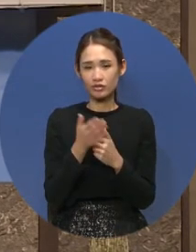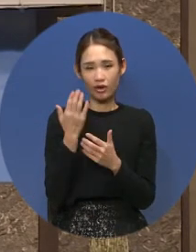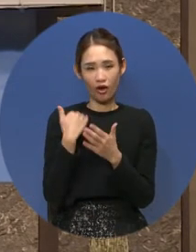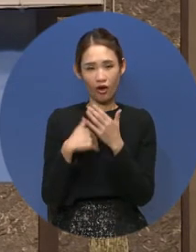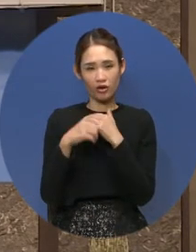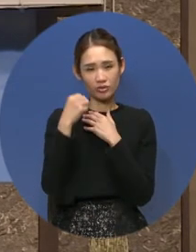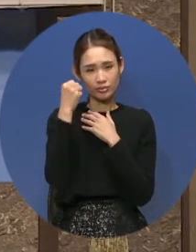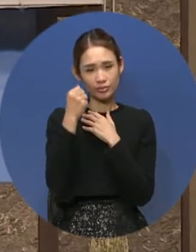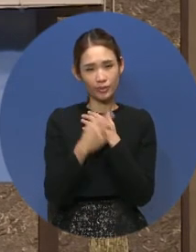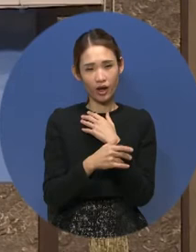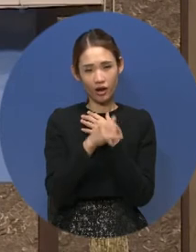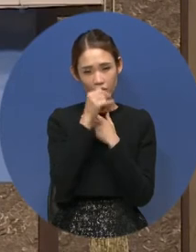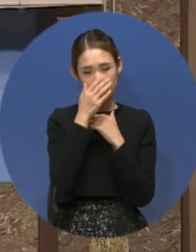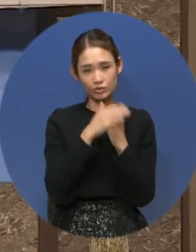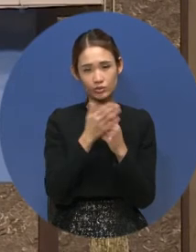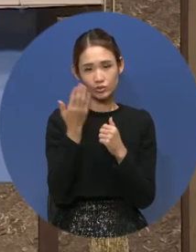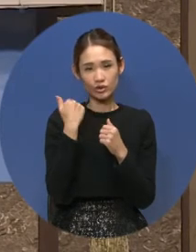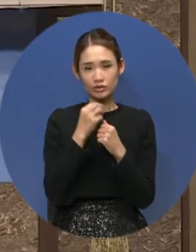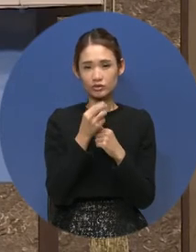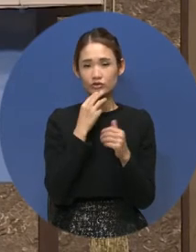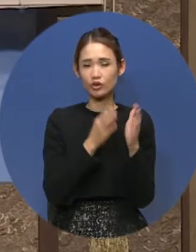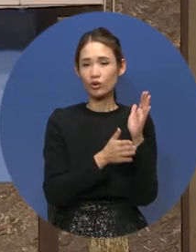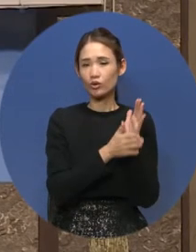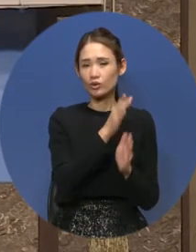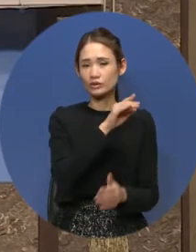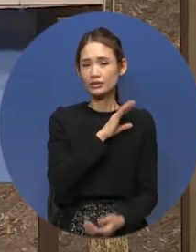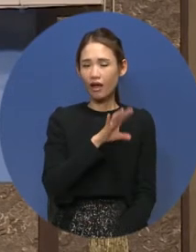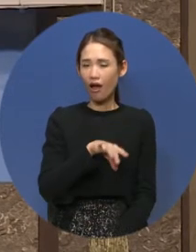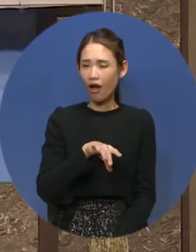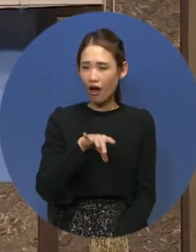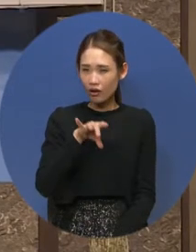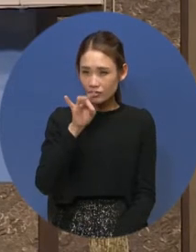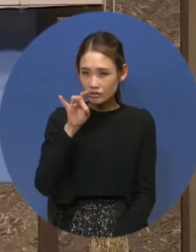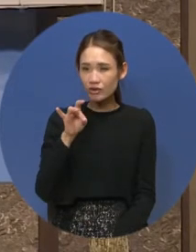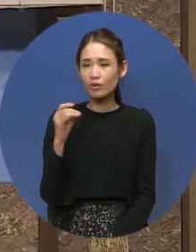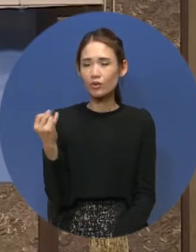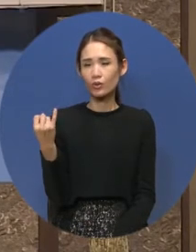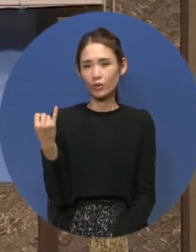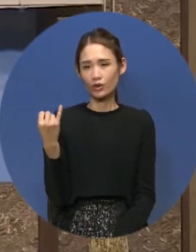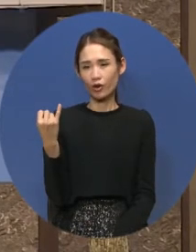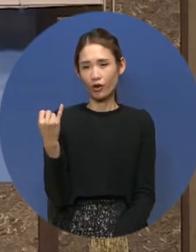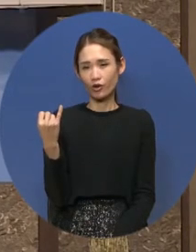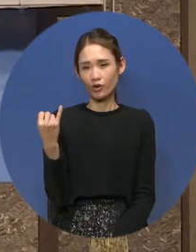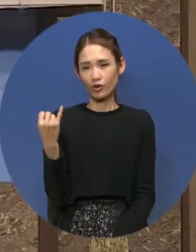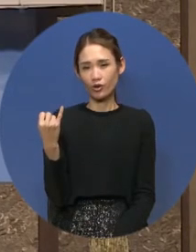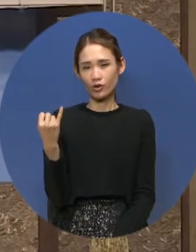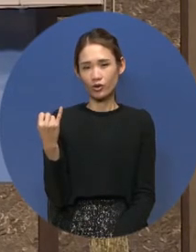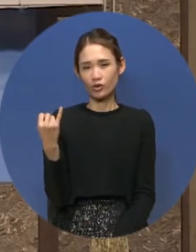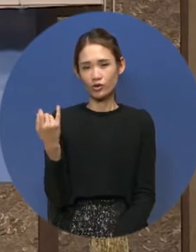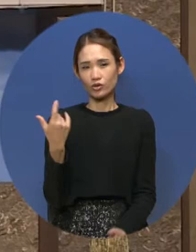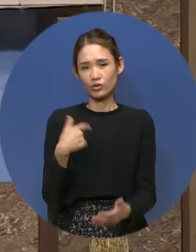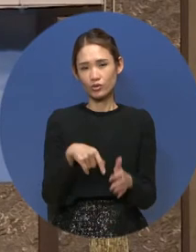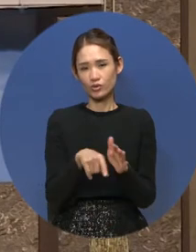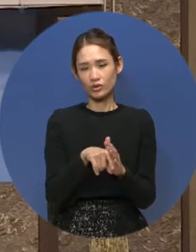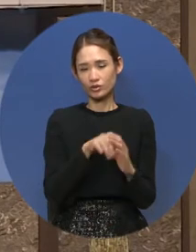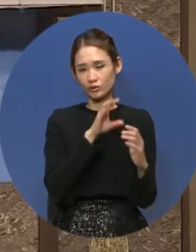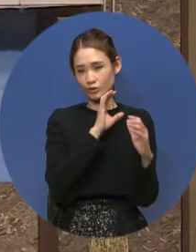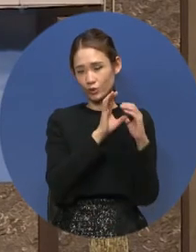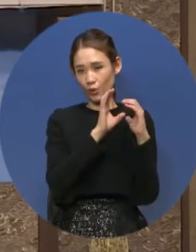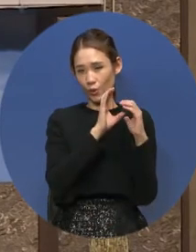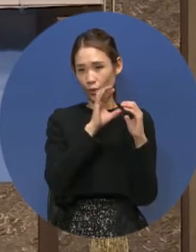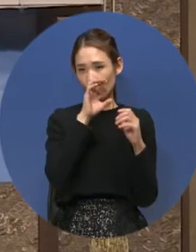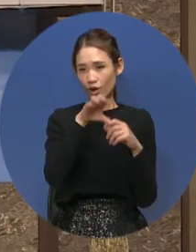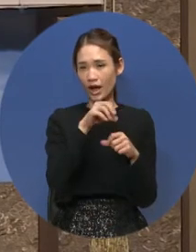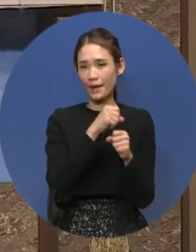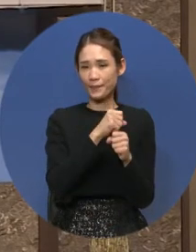차례인데 최근에 저희 금년에 네. 서울시 최초의 그 여성분들을 위한